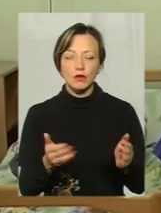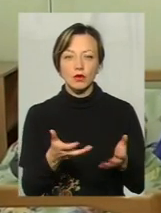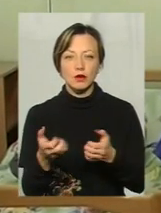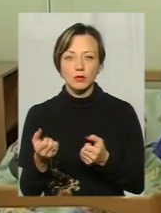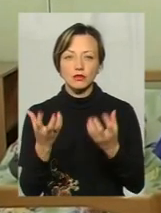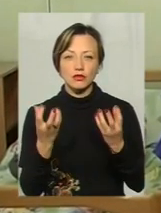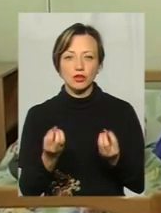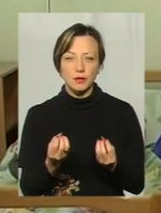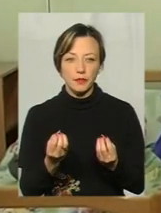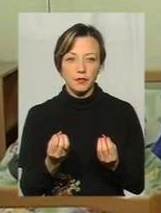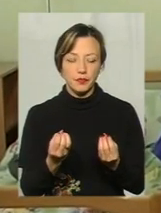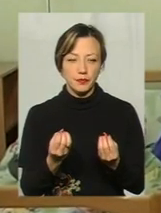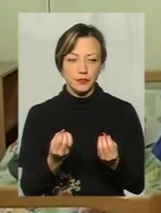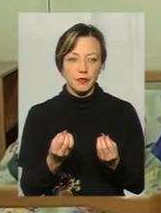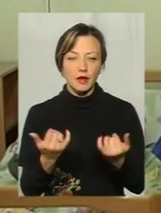отримують ще